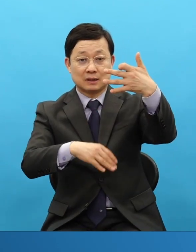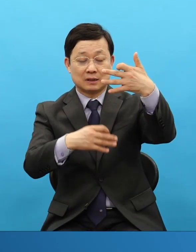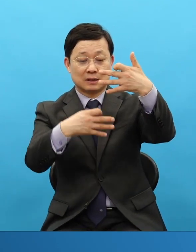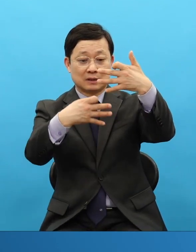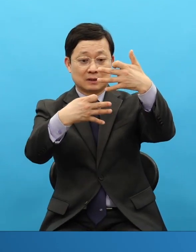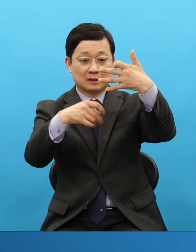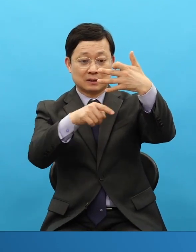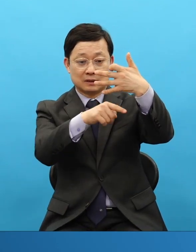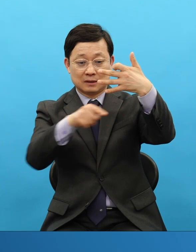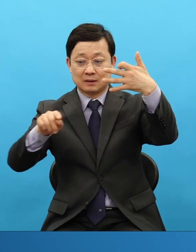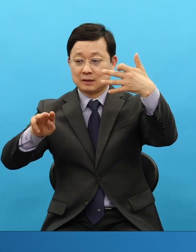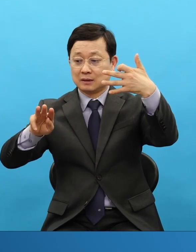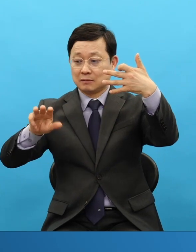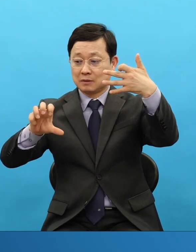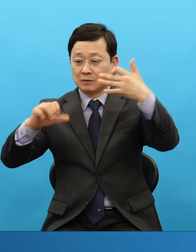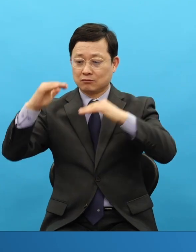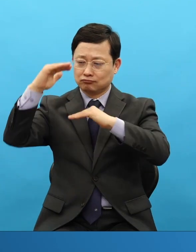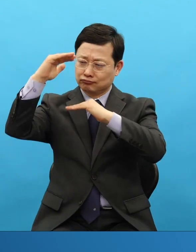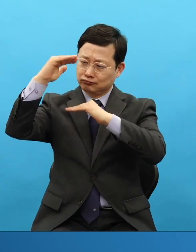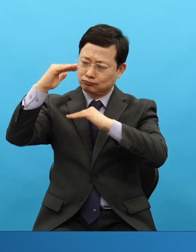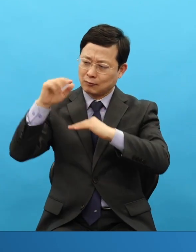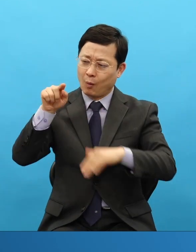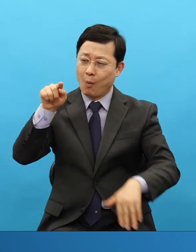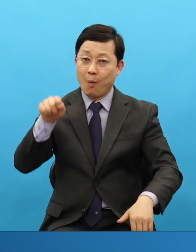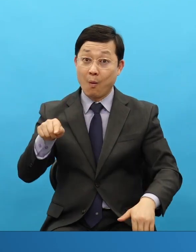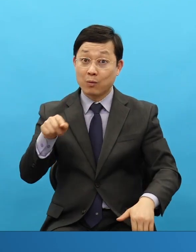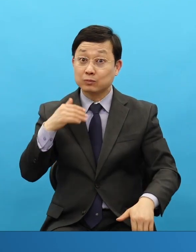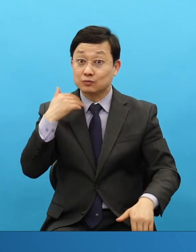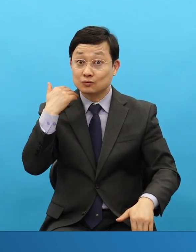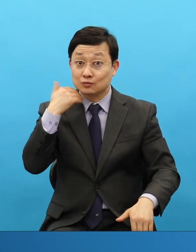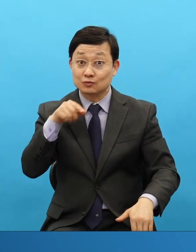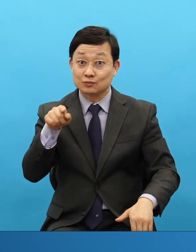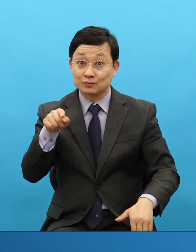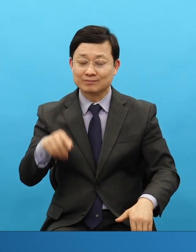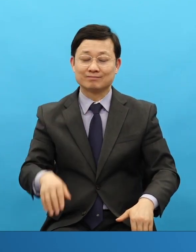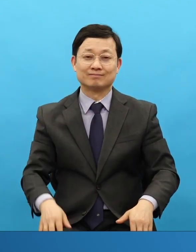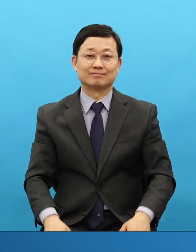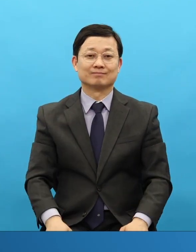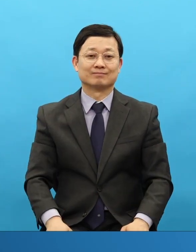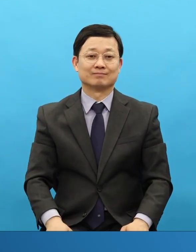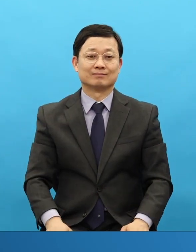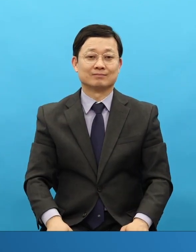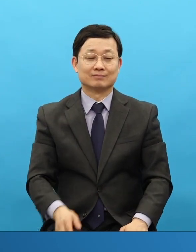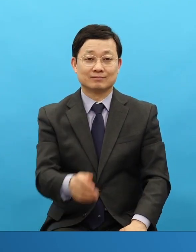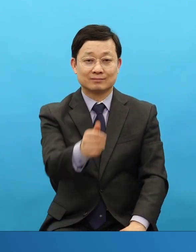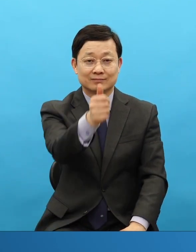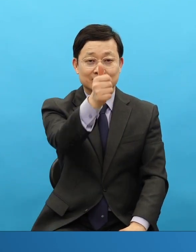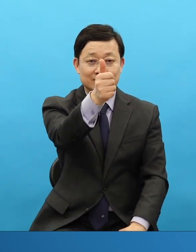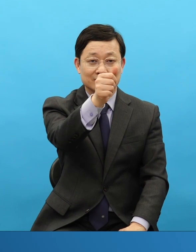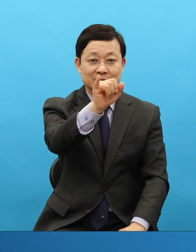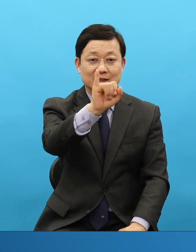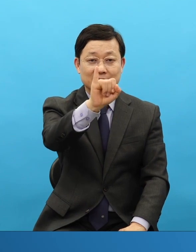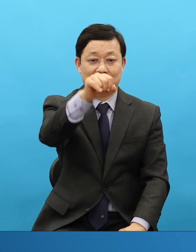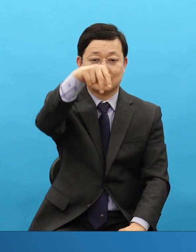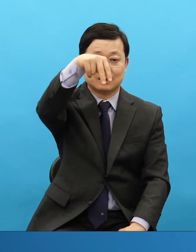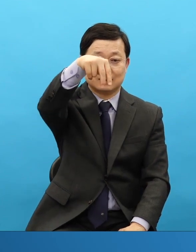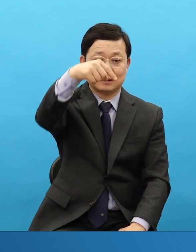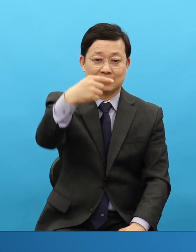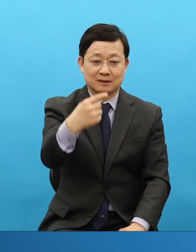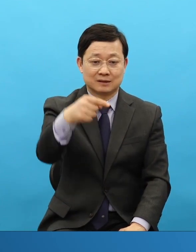이 35절에 나옵니다. 2 Kings 19, 14 through 35. 누굽니까? Who is it? 히스기야입니다. Hezekiah.